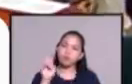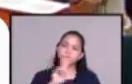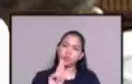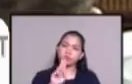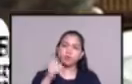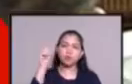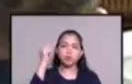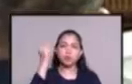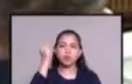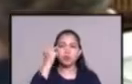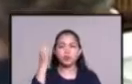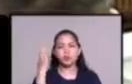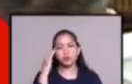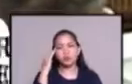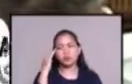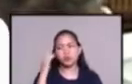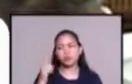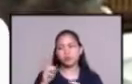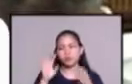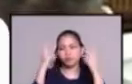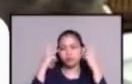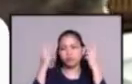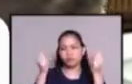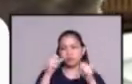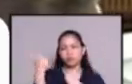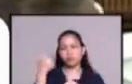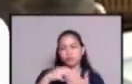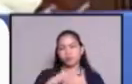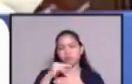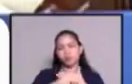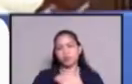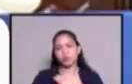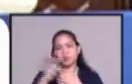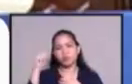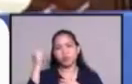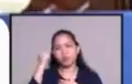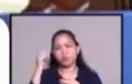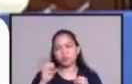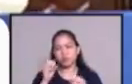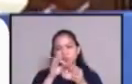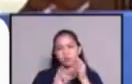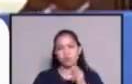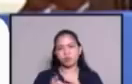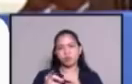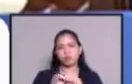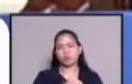gobyerno. Inaalala tuloy ng Pangulo ang ilang programa ng gobyerno na ngayon atrasado.